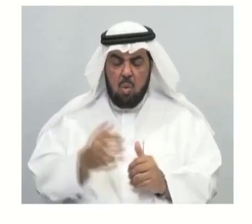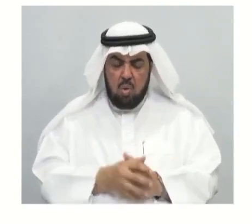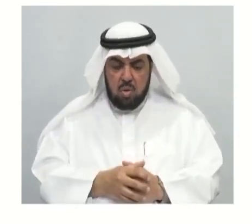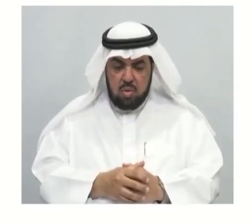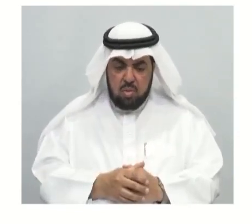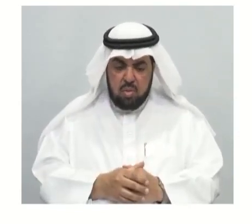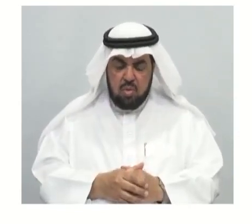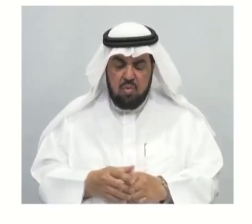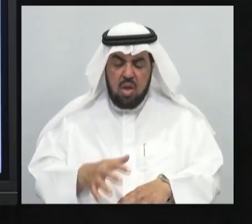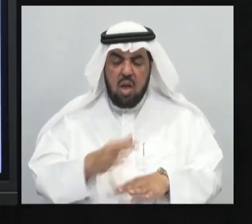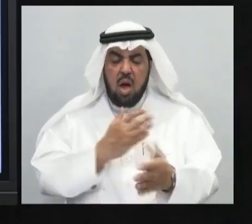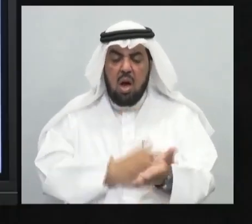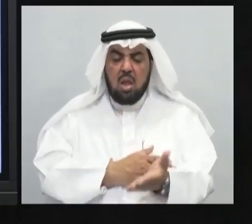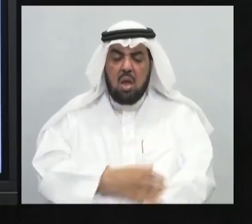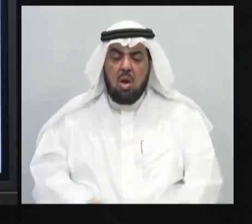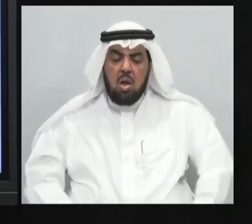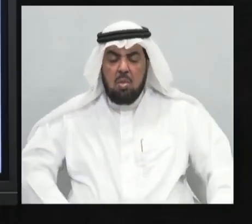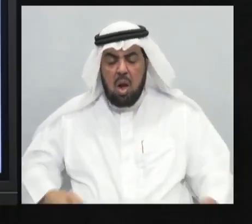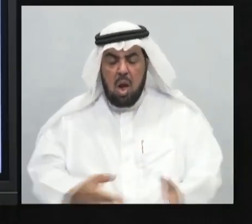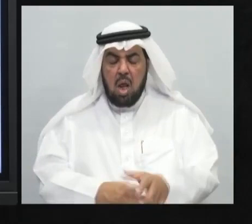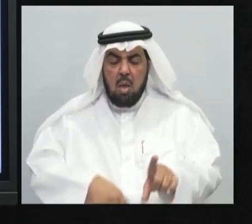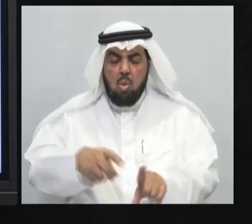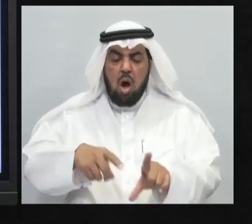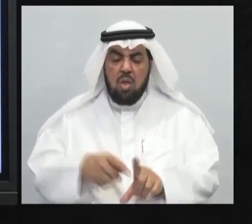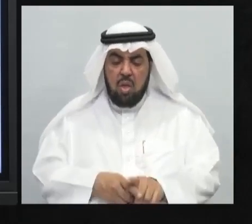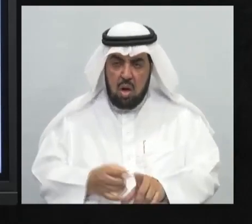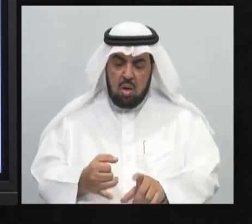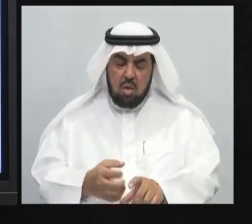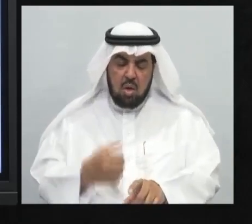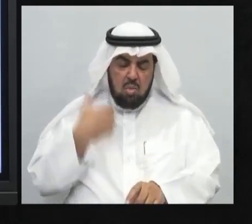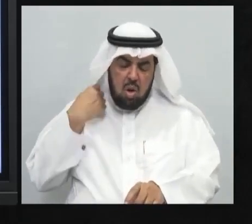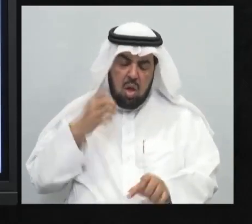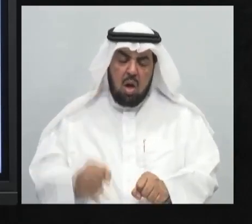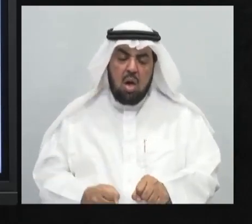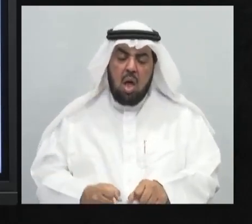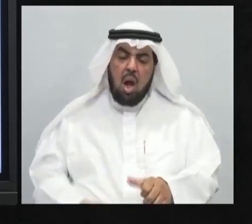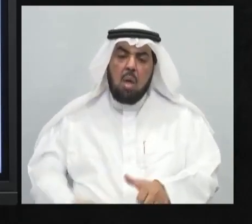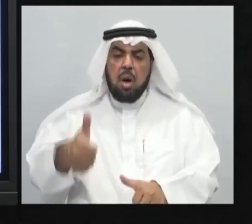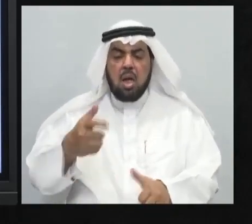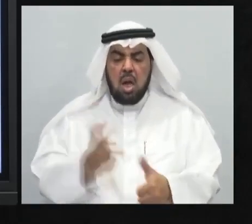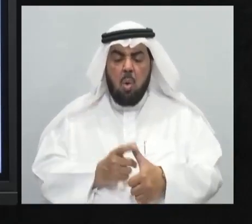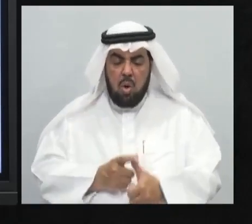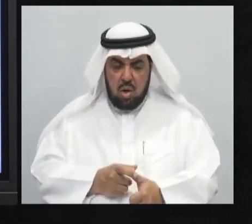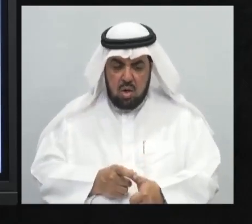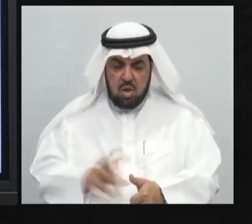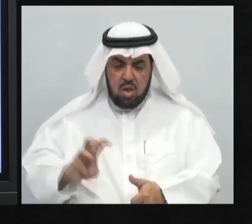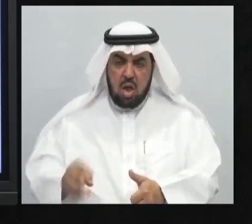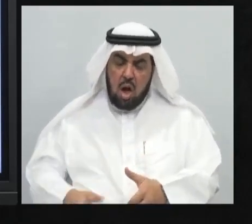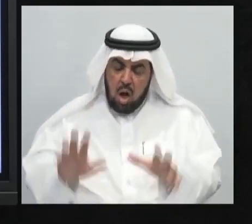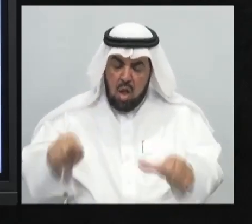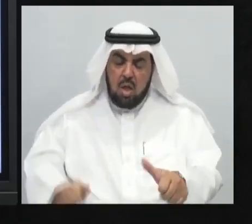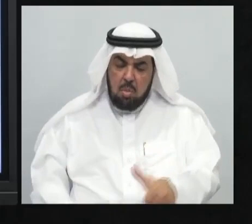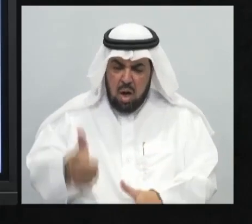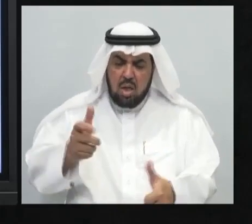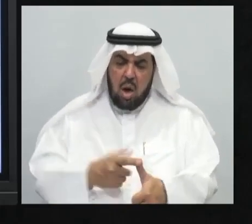تقول مثلا في التقرير وبلغ مثلا المعدل كذا وكذا وحصلت مثلا على المركز الاول الشركه حصلت على